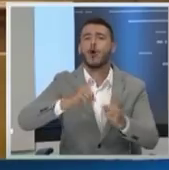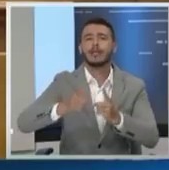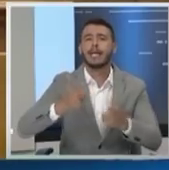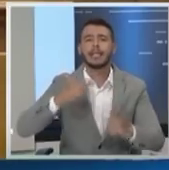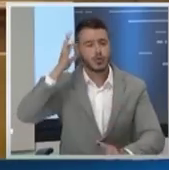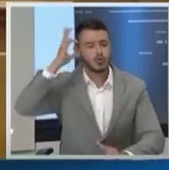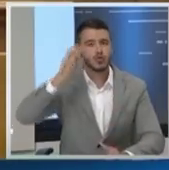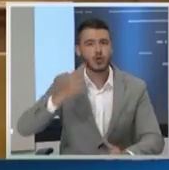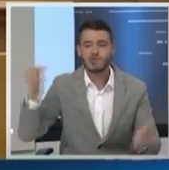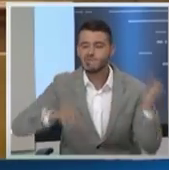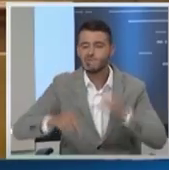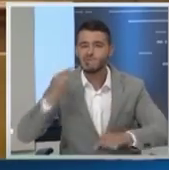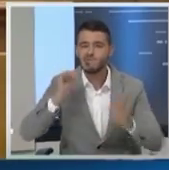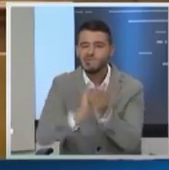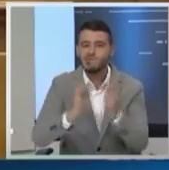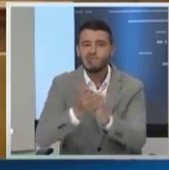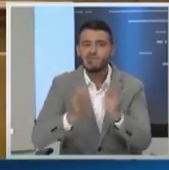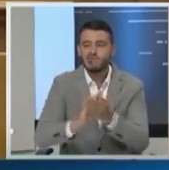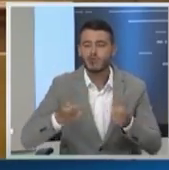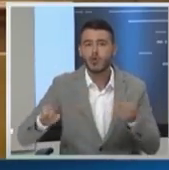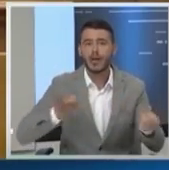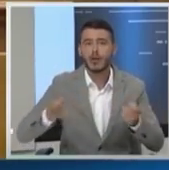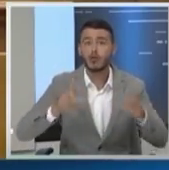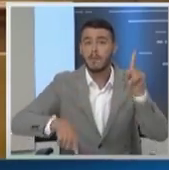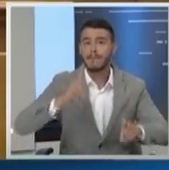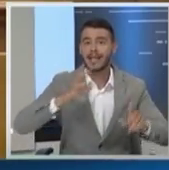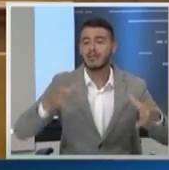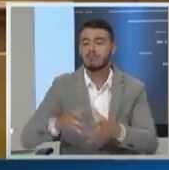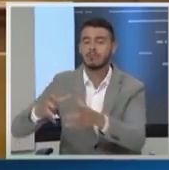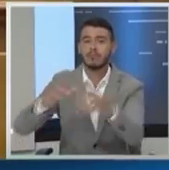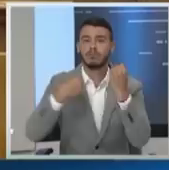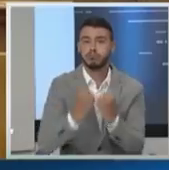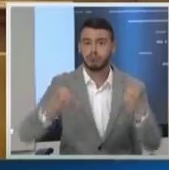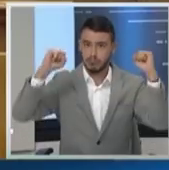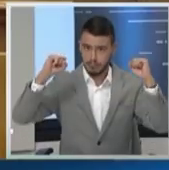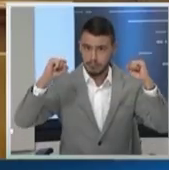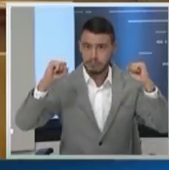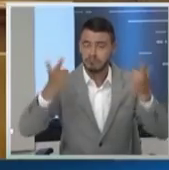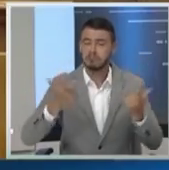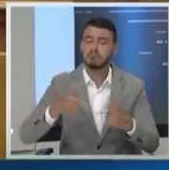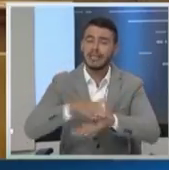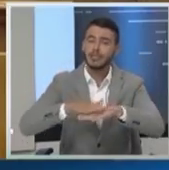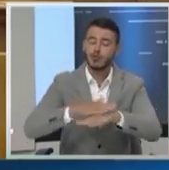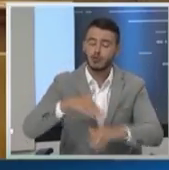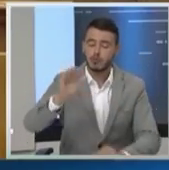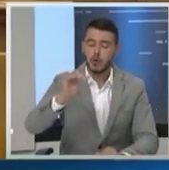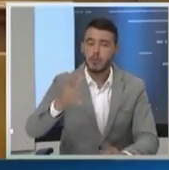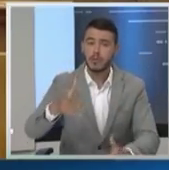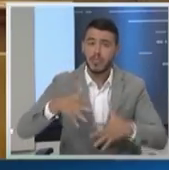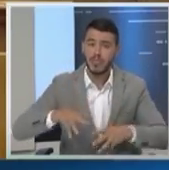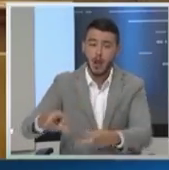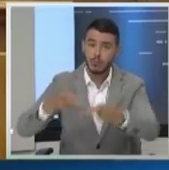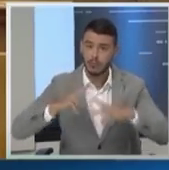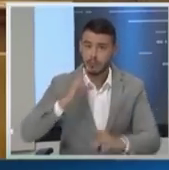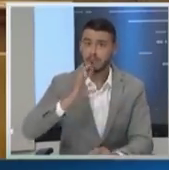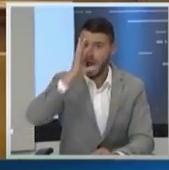οργανωθούν. Και θέλω να σας ρωτήσω, κύριε Μητσοτάκη, αν είναι αλήθεια αυτό το οποίο διάβασα. Δηλαδή, οι